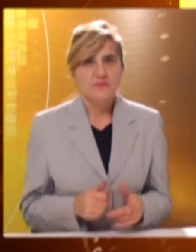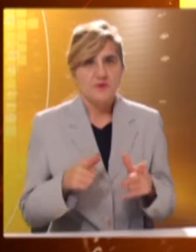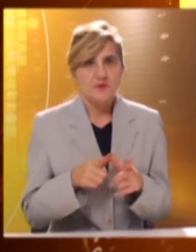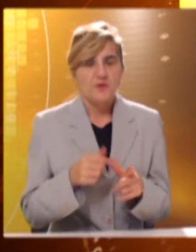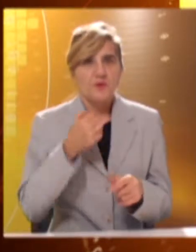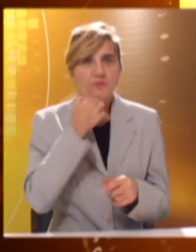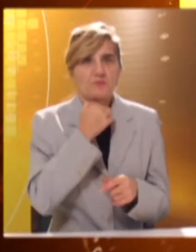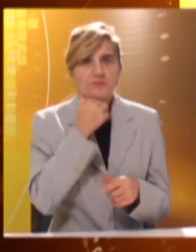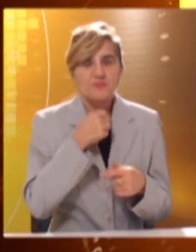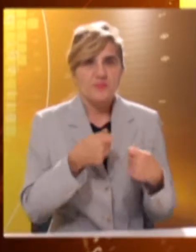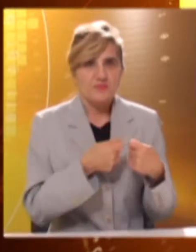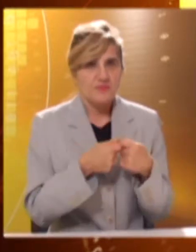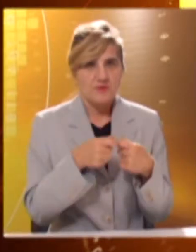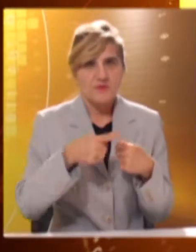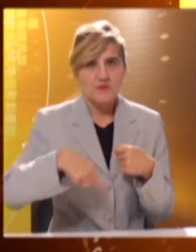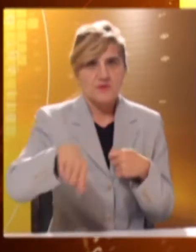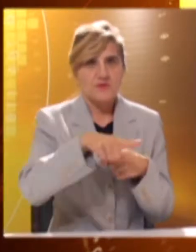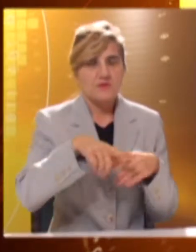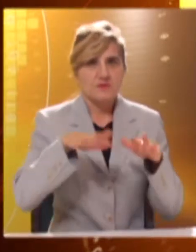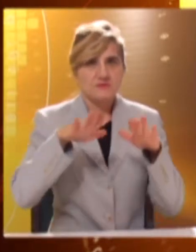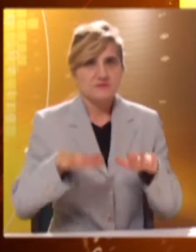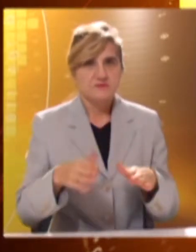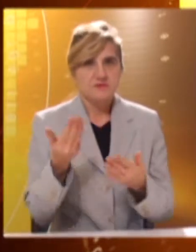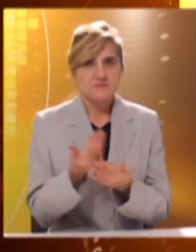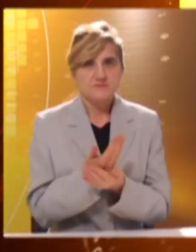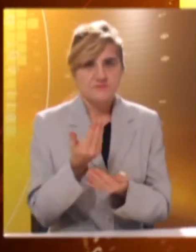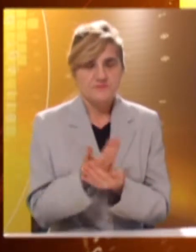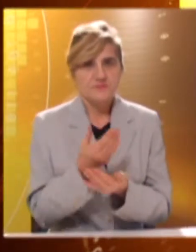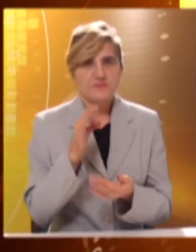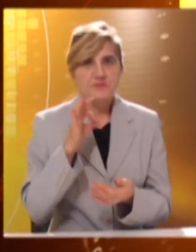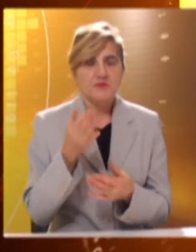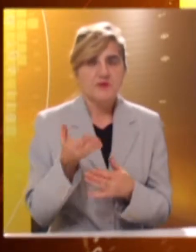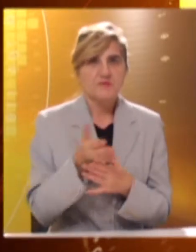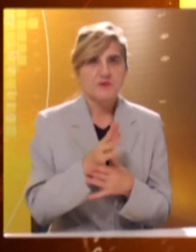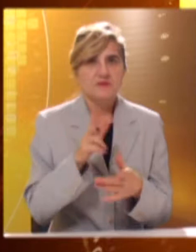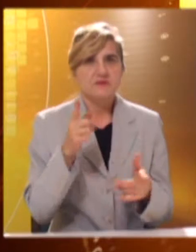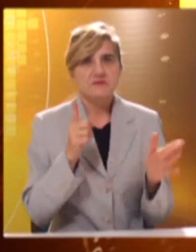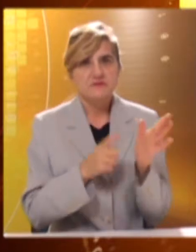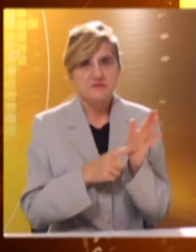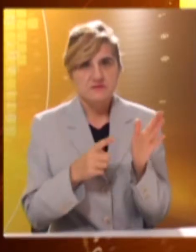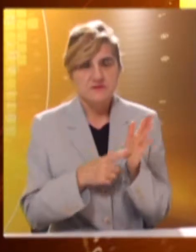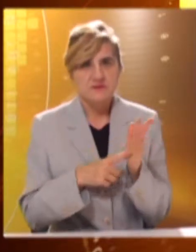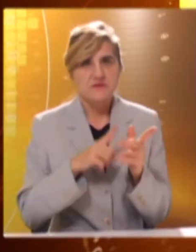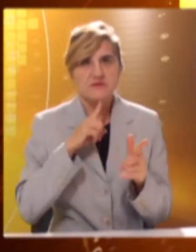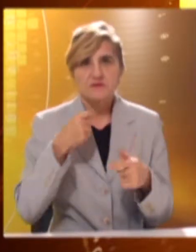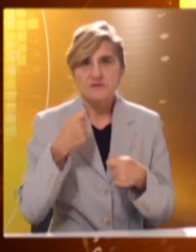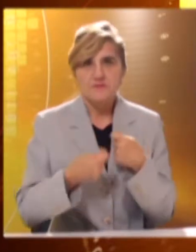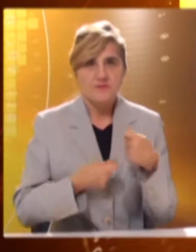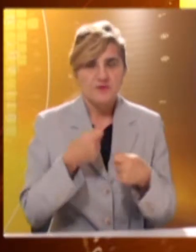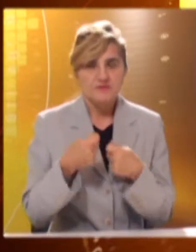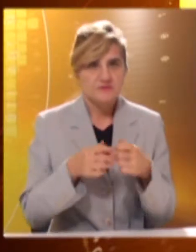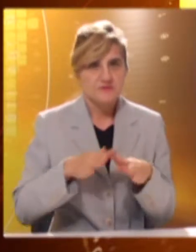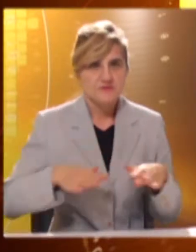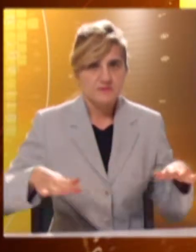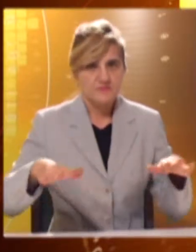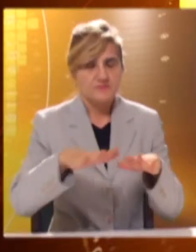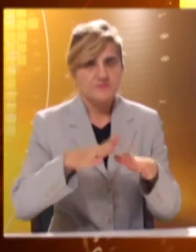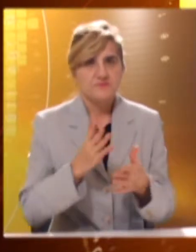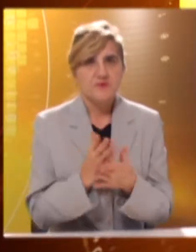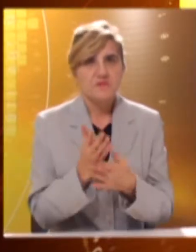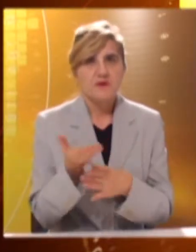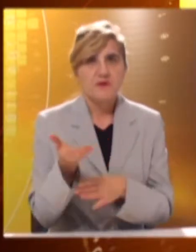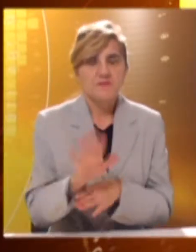U regionalnoj privrednoj komori održan je okrugli sto na temu podsticanja socijalnog dijaloga između sindikata i poslodavaca. Među učesnicima okruglog